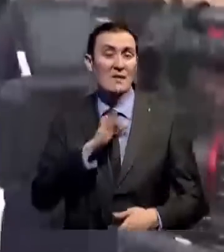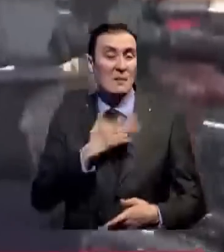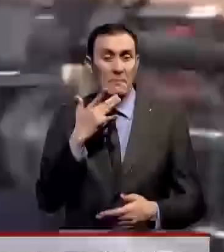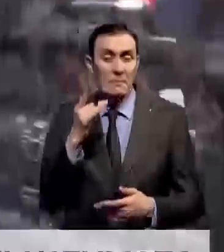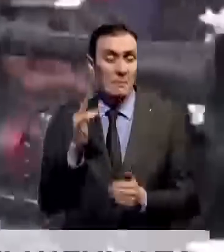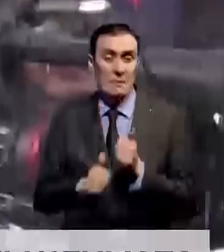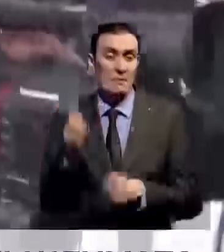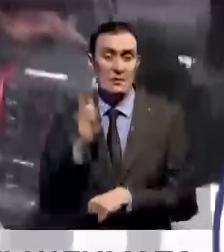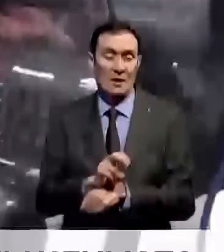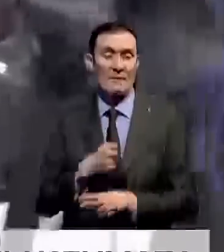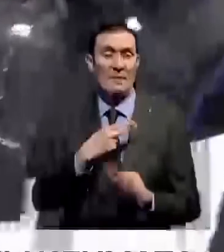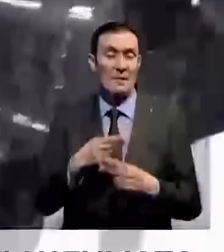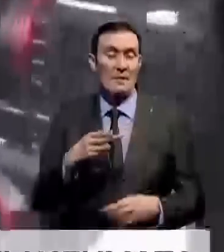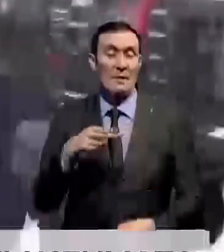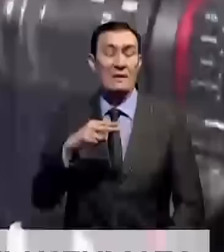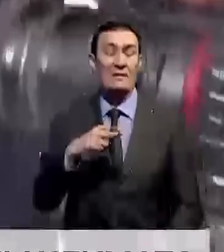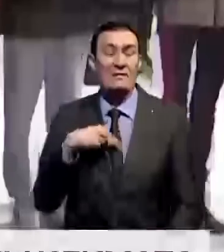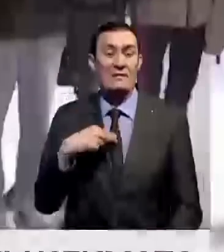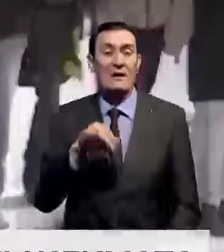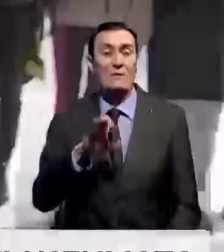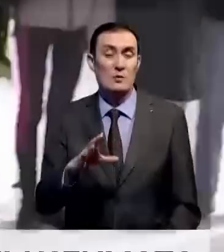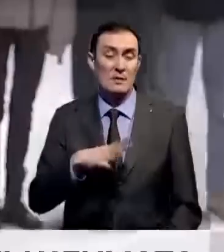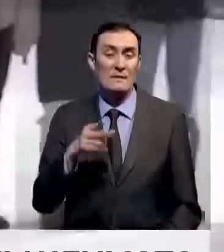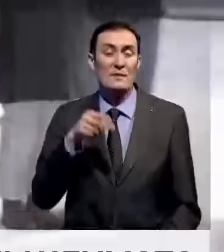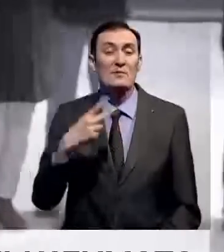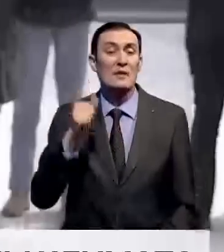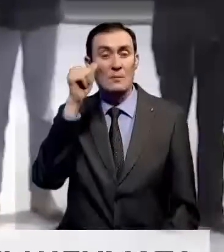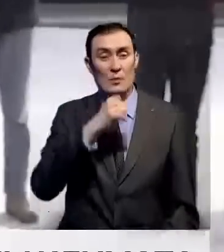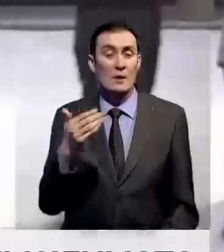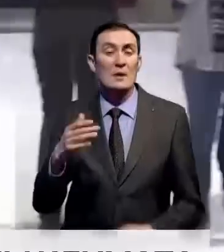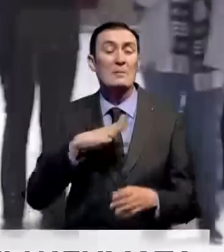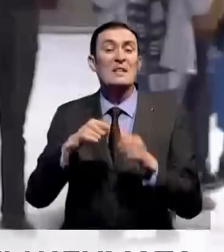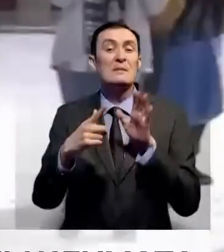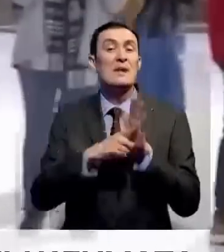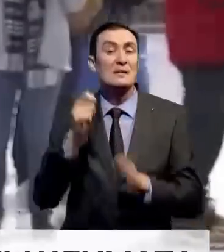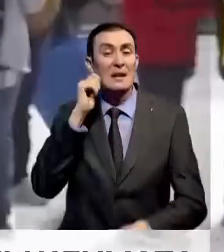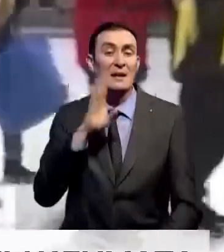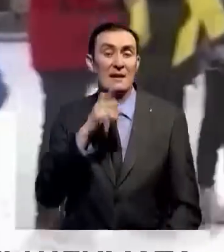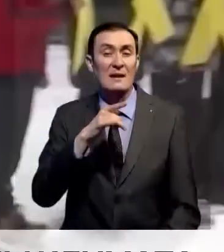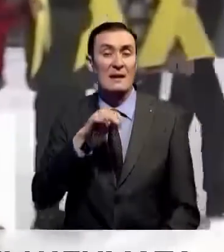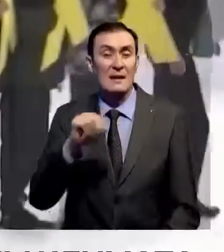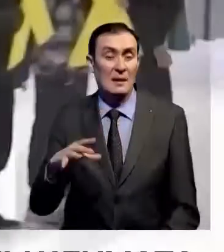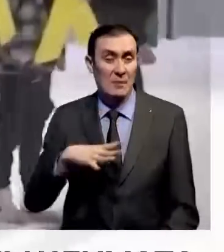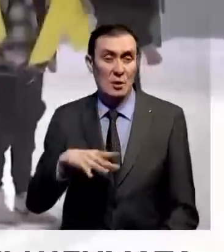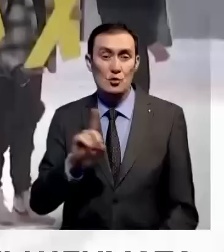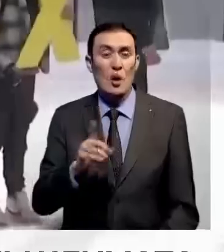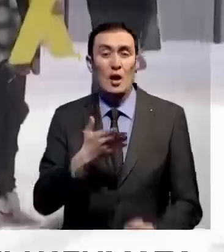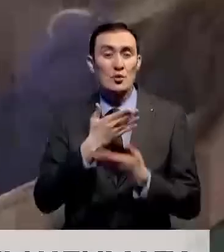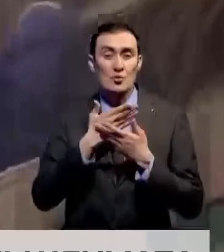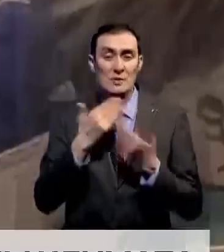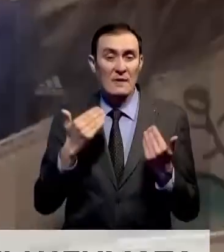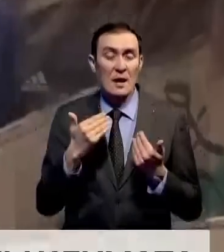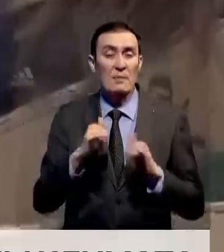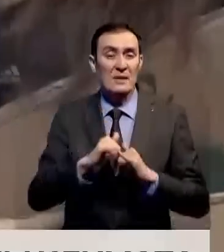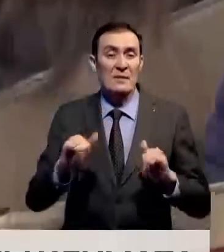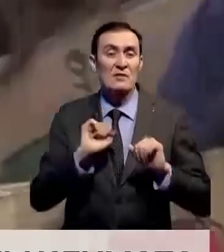раз приезжает в Давос. Она была и на предыдущем форуме в 2020-м. На тот момент 17-летняя Грета заявила об отсутствии